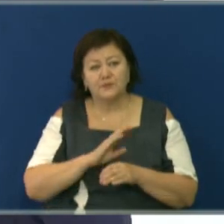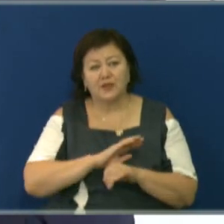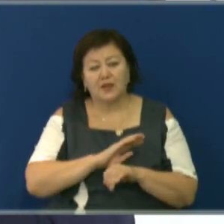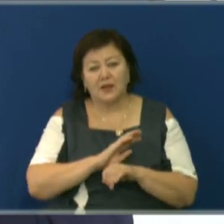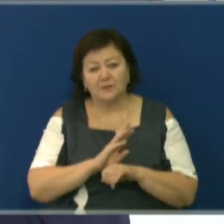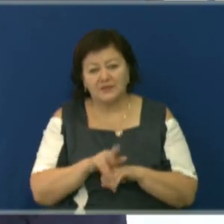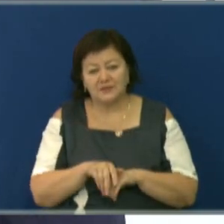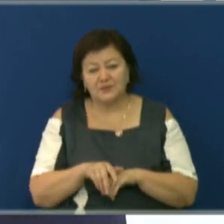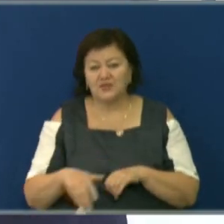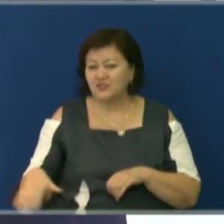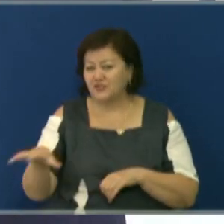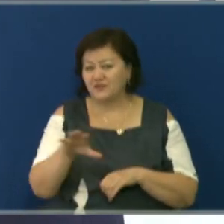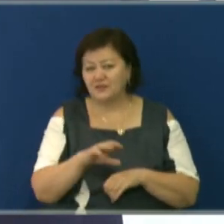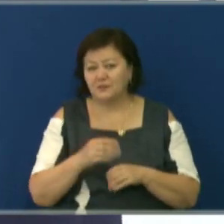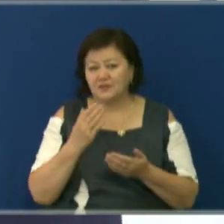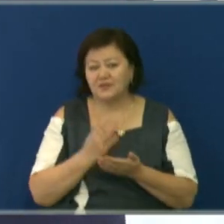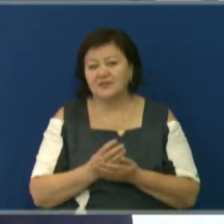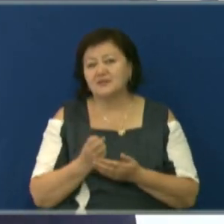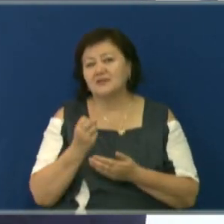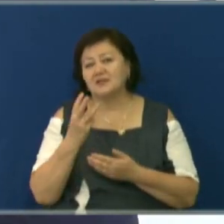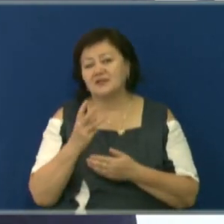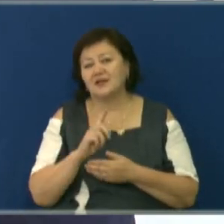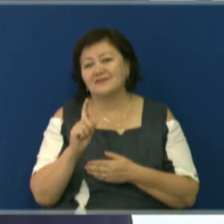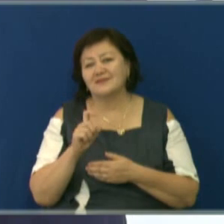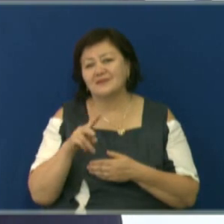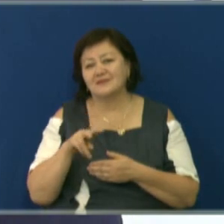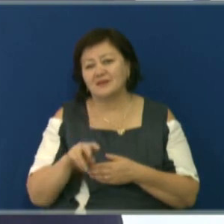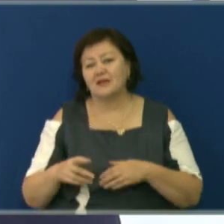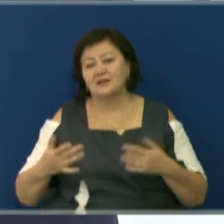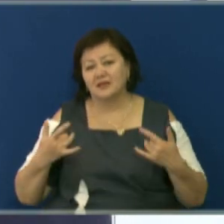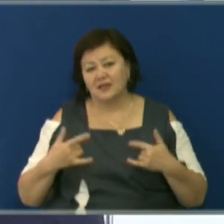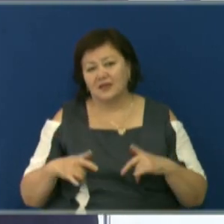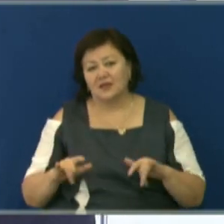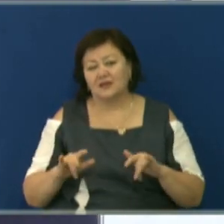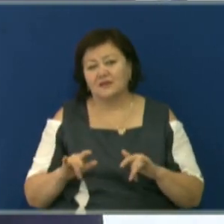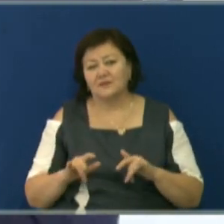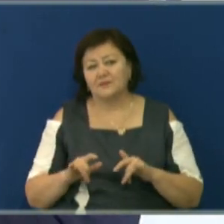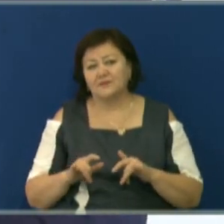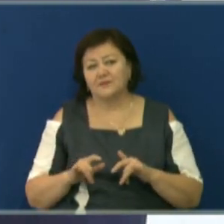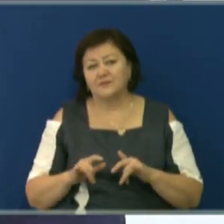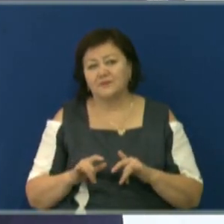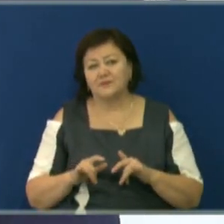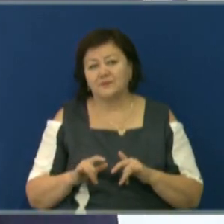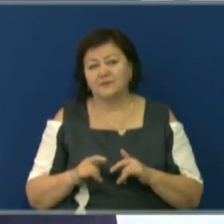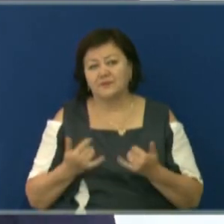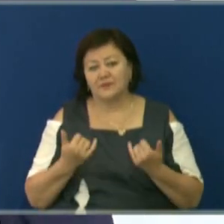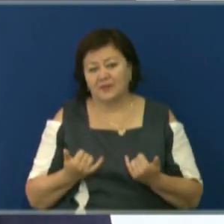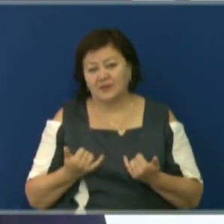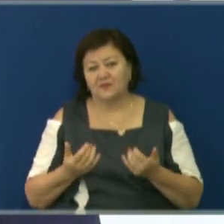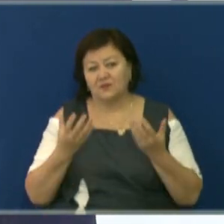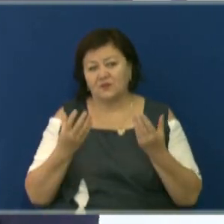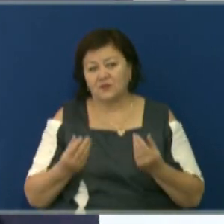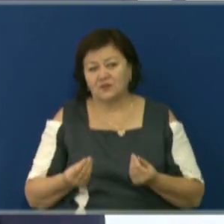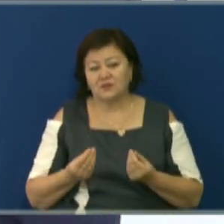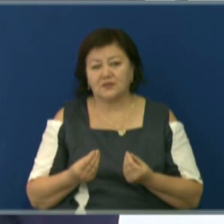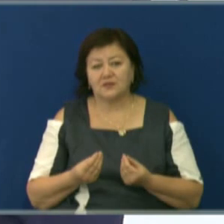кислородом, имеется 13 родильных залов, мы сейчас это все покажем, 13 родильных залов, да. На сегодняшний день